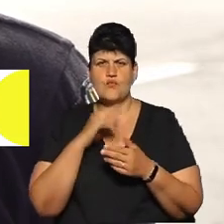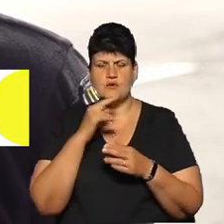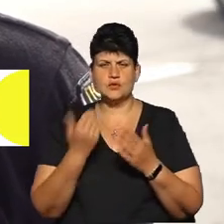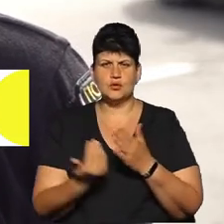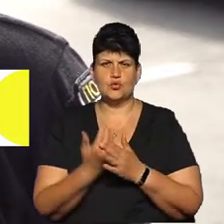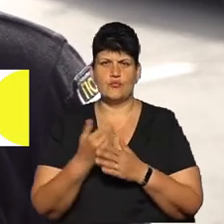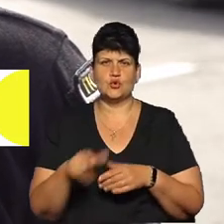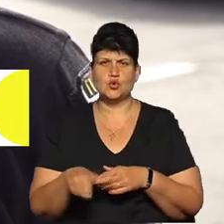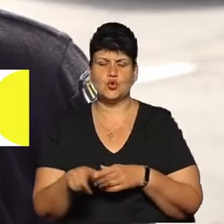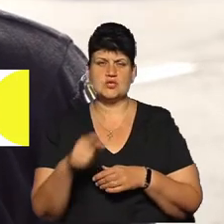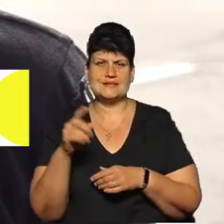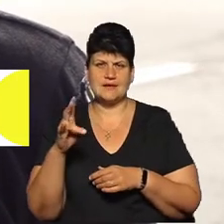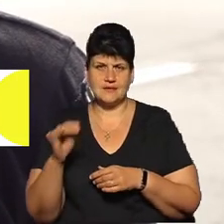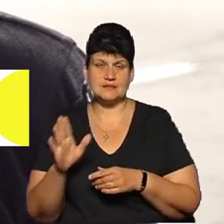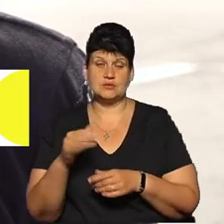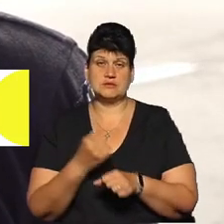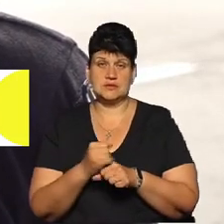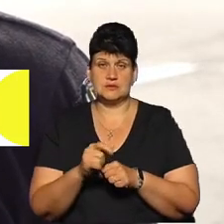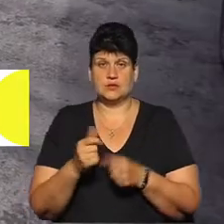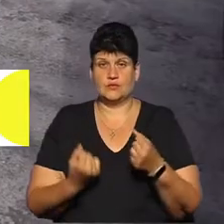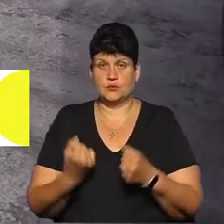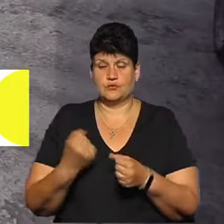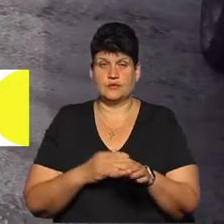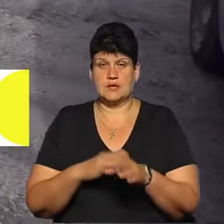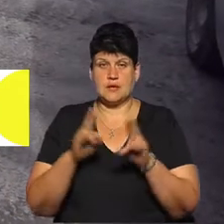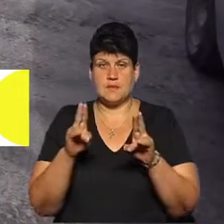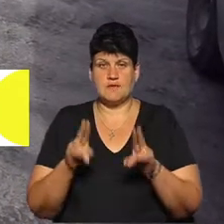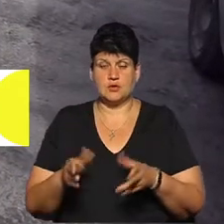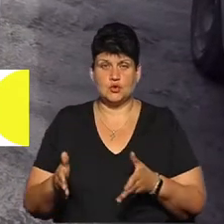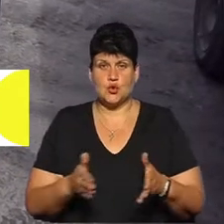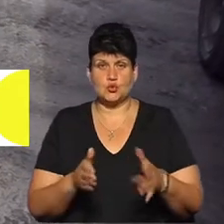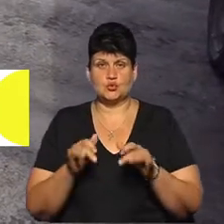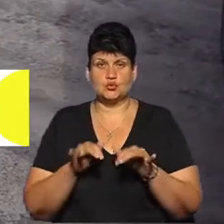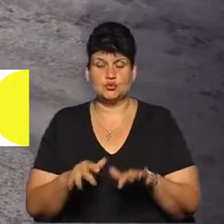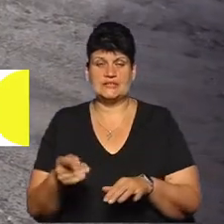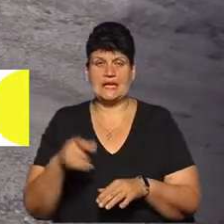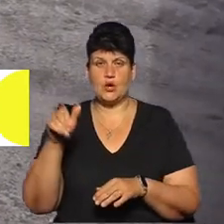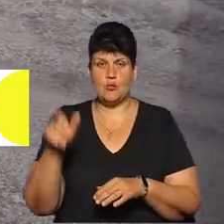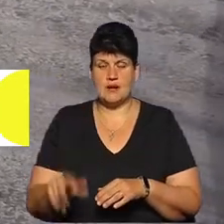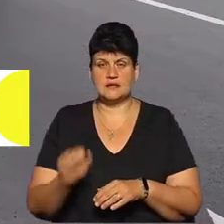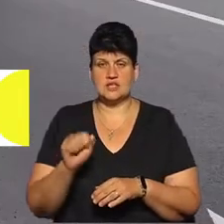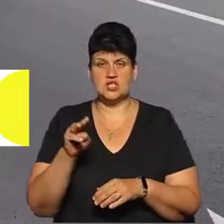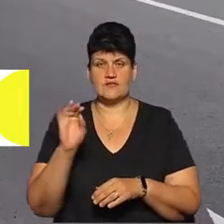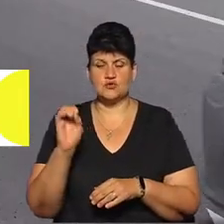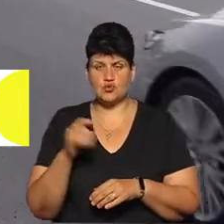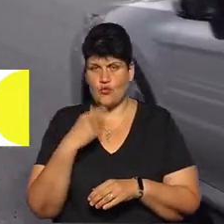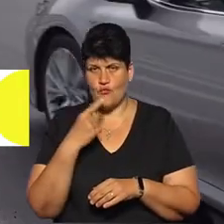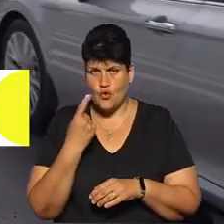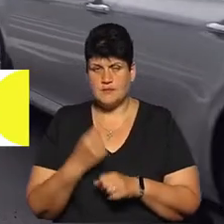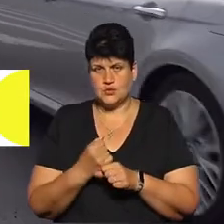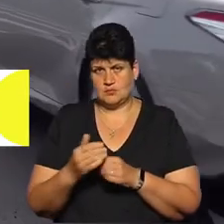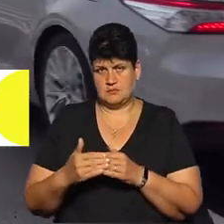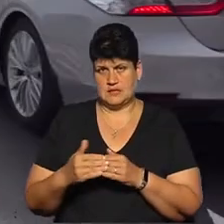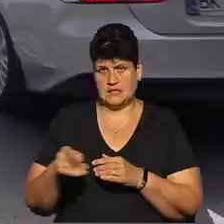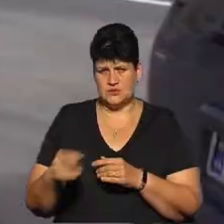це буде стимулювати водіїв до дотримання правил дорожнього руху. Тернополянин Андрій Шевчук каже, працює неподалік, тому проїжджає це кільце